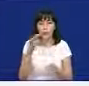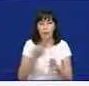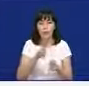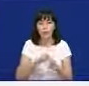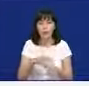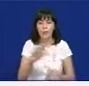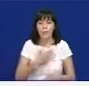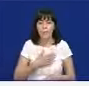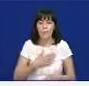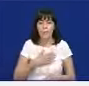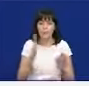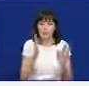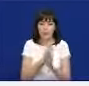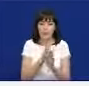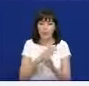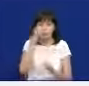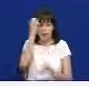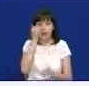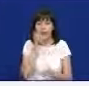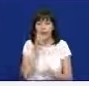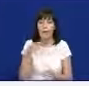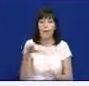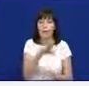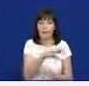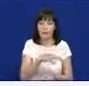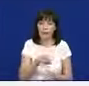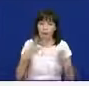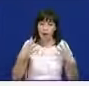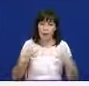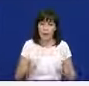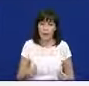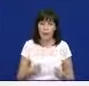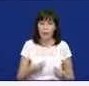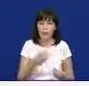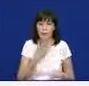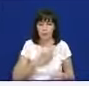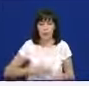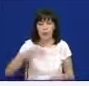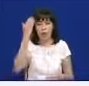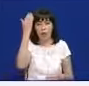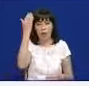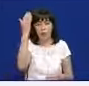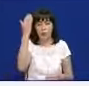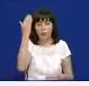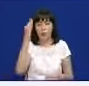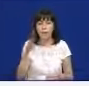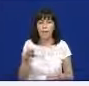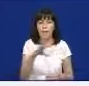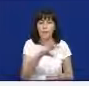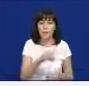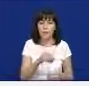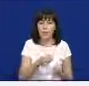мен тағдырыма ешқандай нем жоқ. Барлықтарына ләжі болса Алла Тағала біреуден